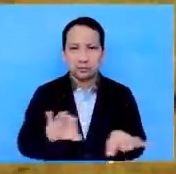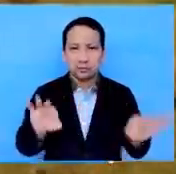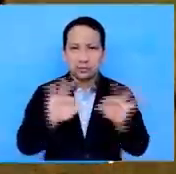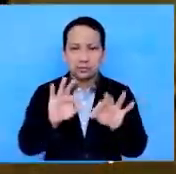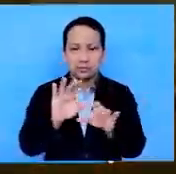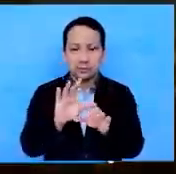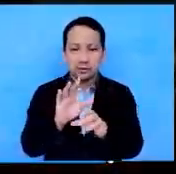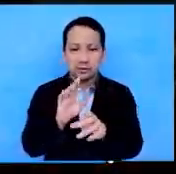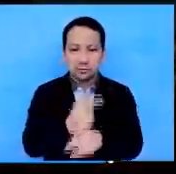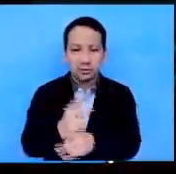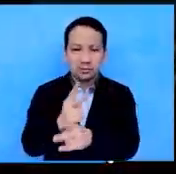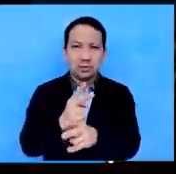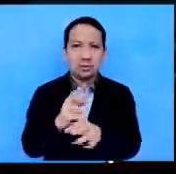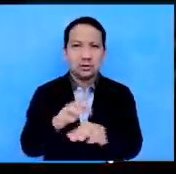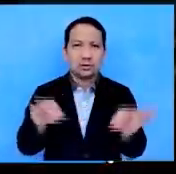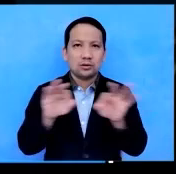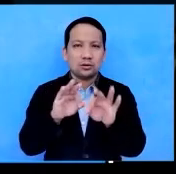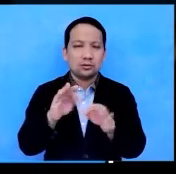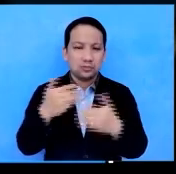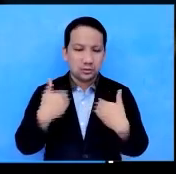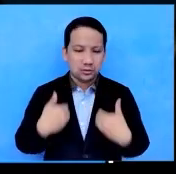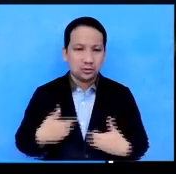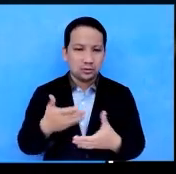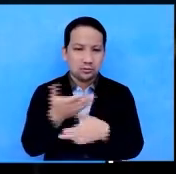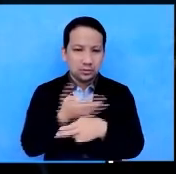ang kanilang kapakanan